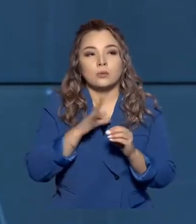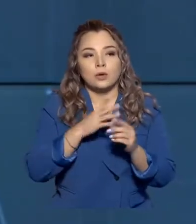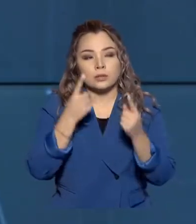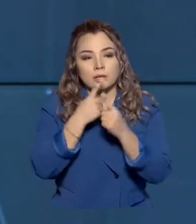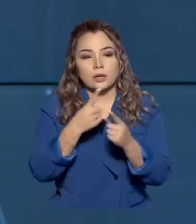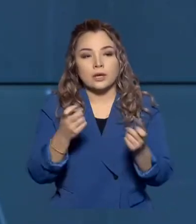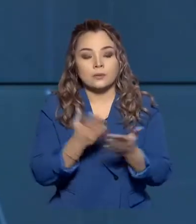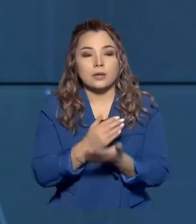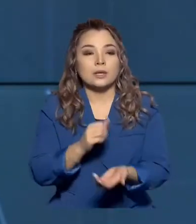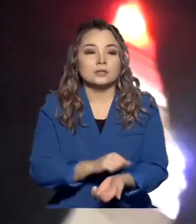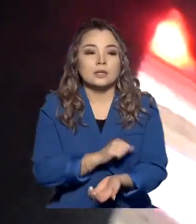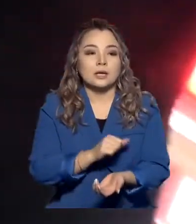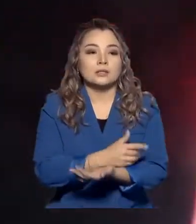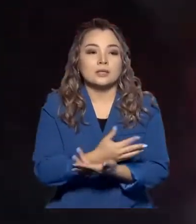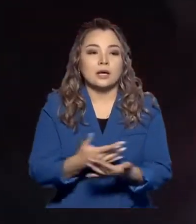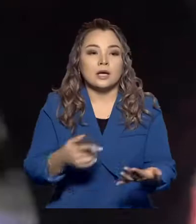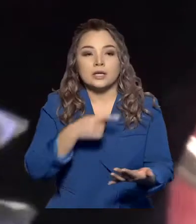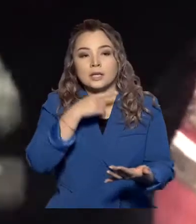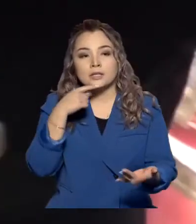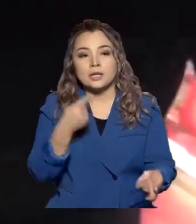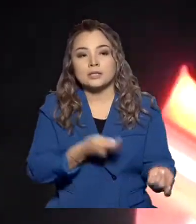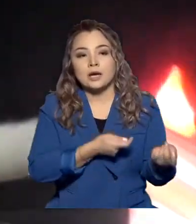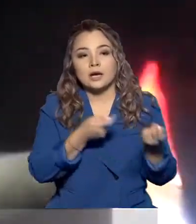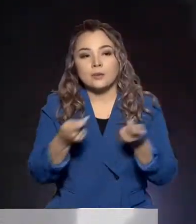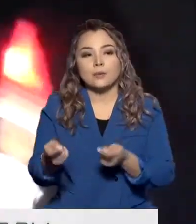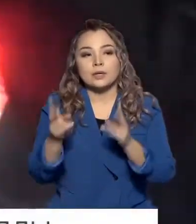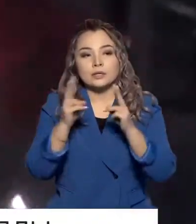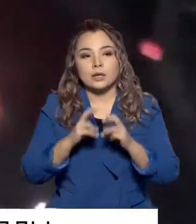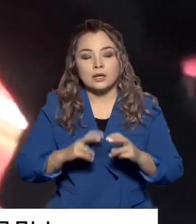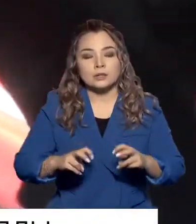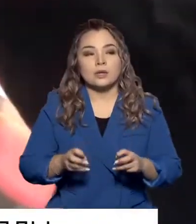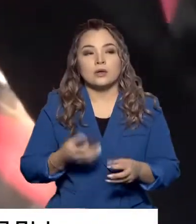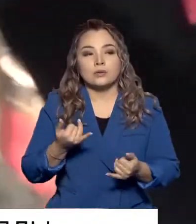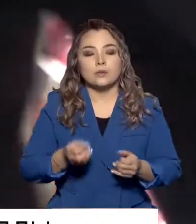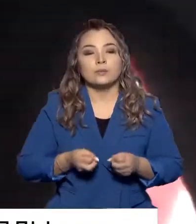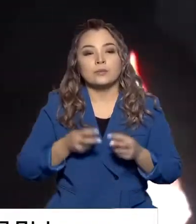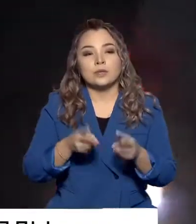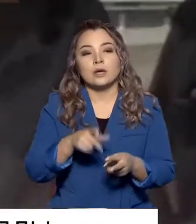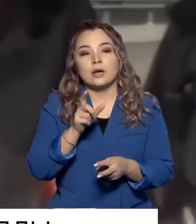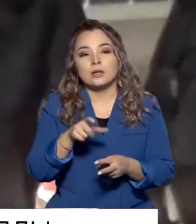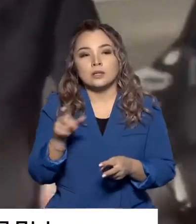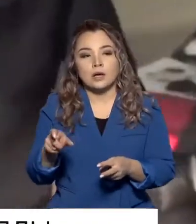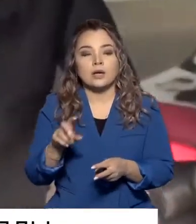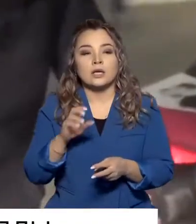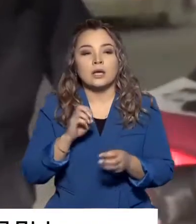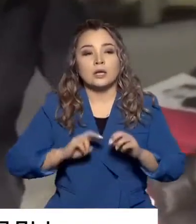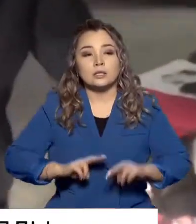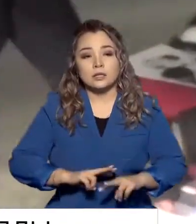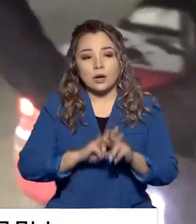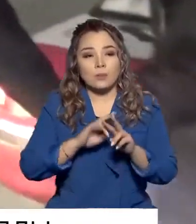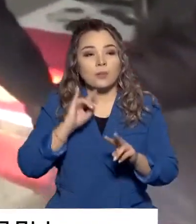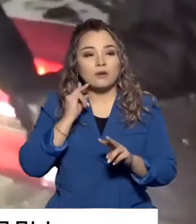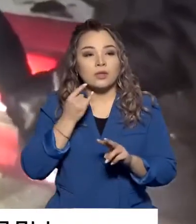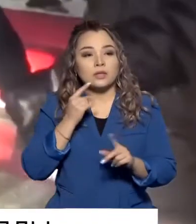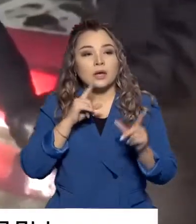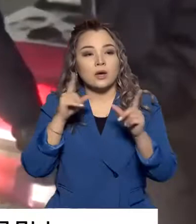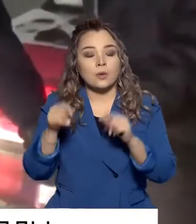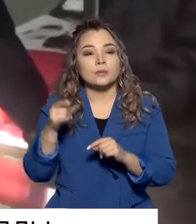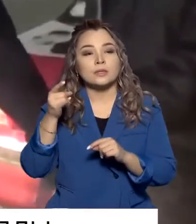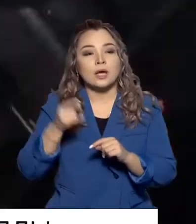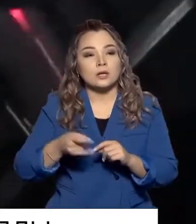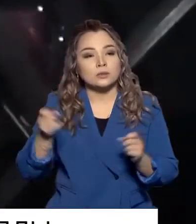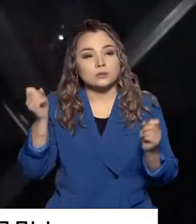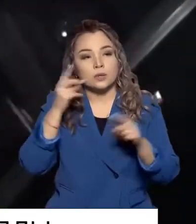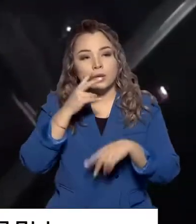мәлімдеді. Есірткі заттары Ресейден тасымалданған. Тексеру барысында қылмыскерлердің бірінің Елордадан Павлодарға таксимен шыққаны анықталды.